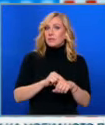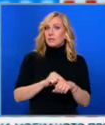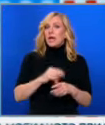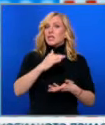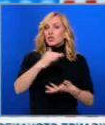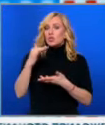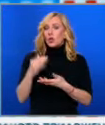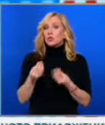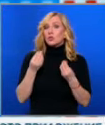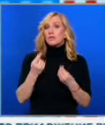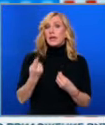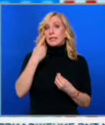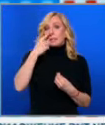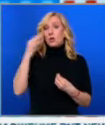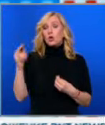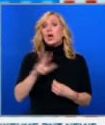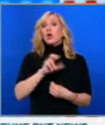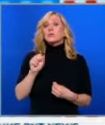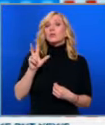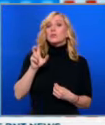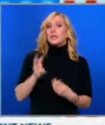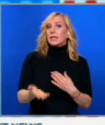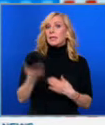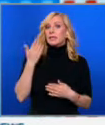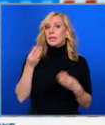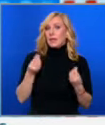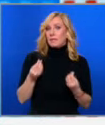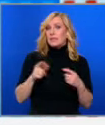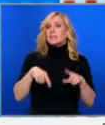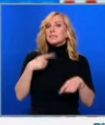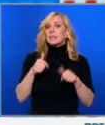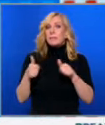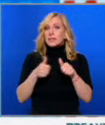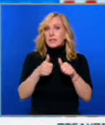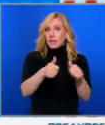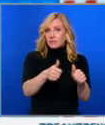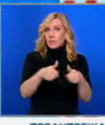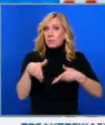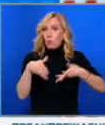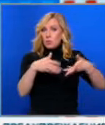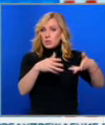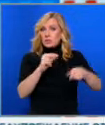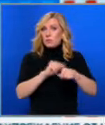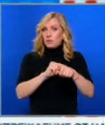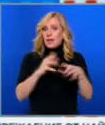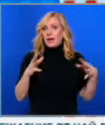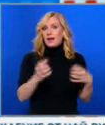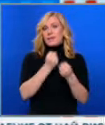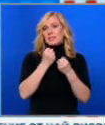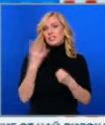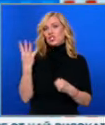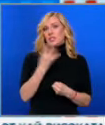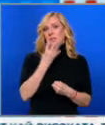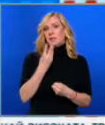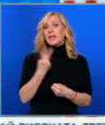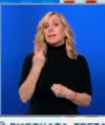стойност 1 880 000 лева. След преследване по улиците на Пловдив са задържани 4-мата извършители, 2-ма българи